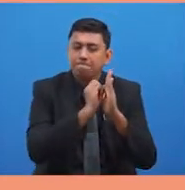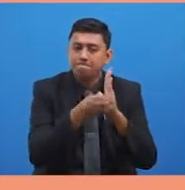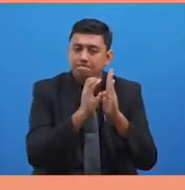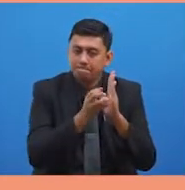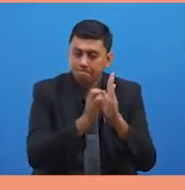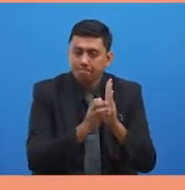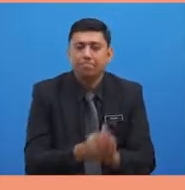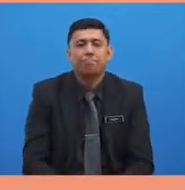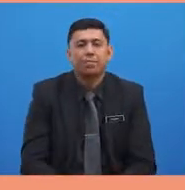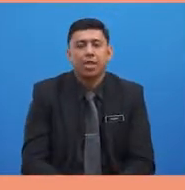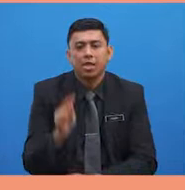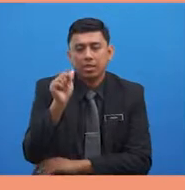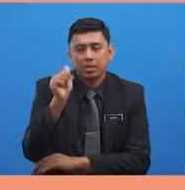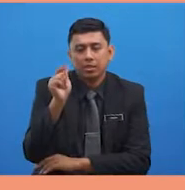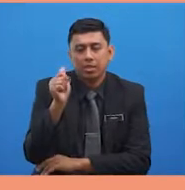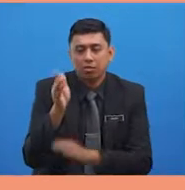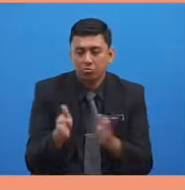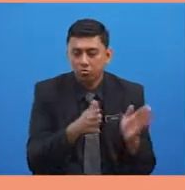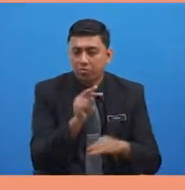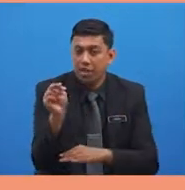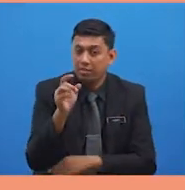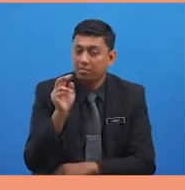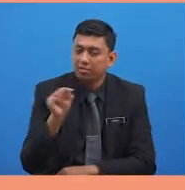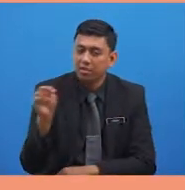tata susunan itu. Mudah kan?